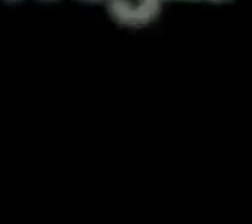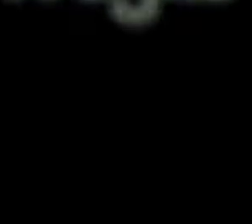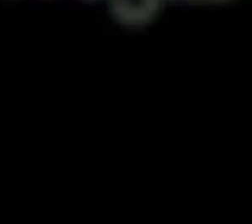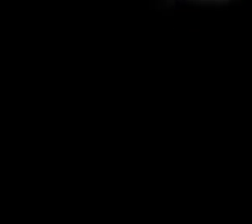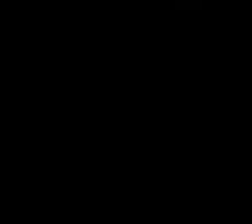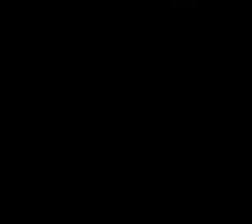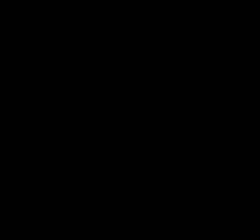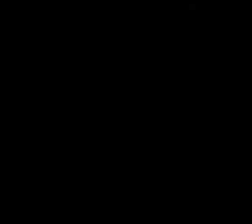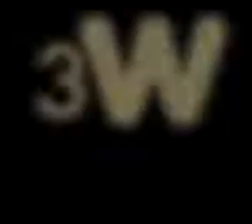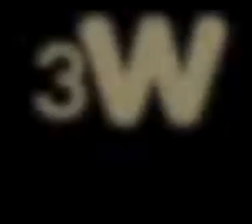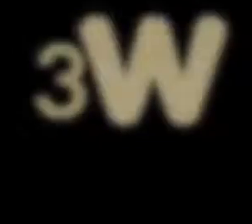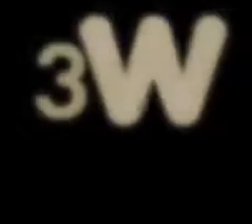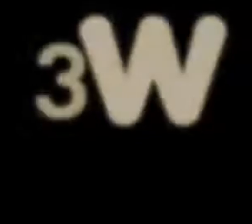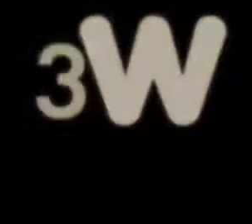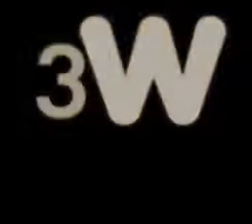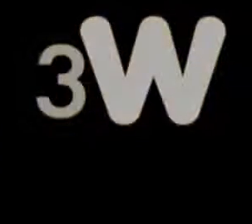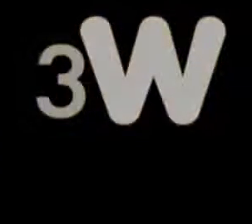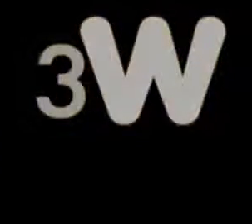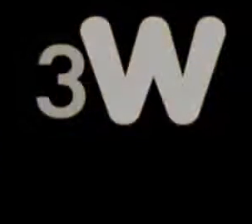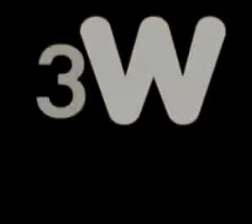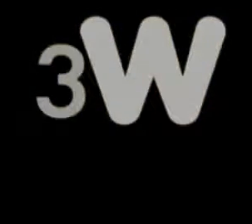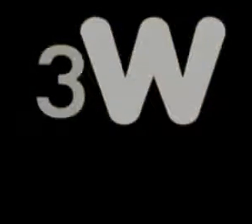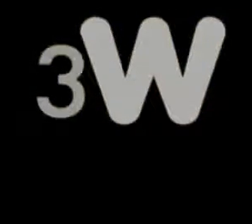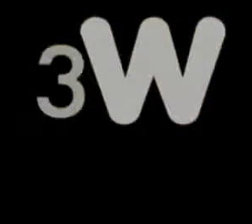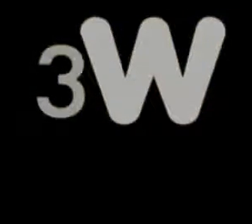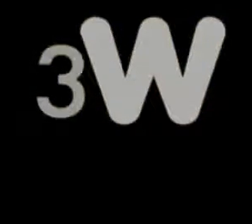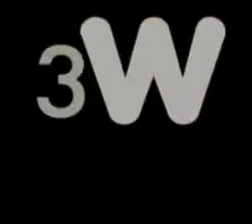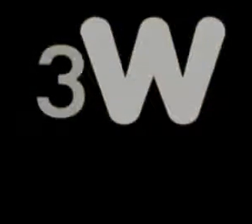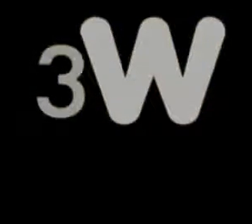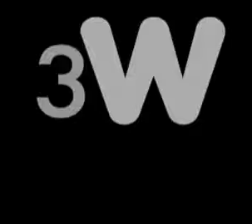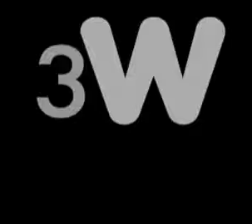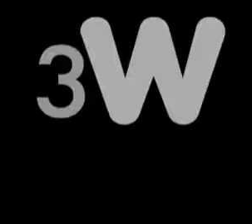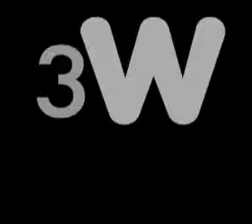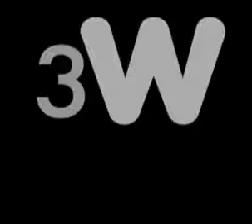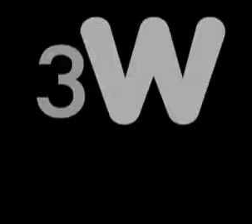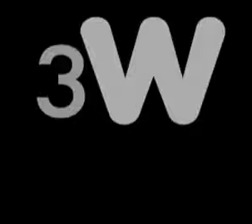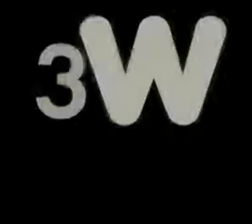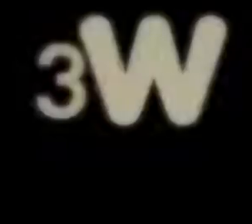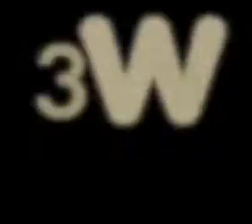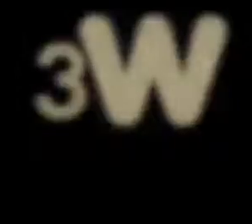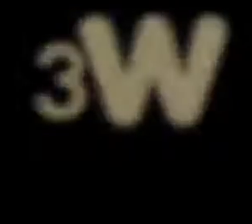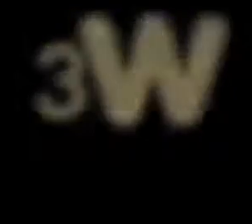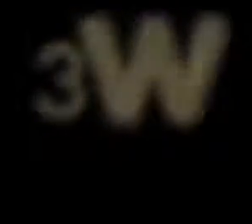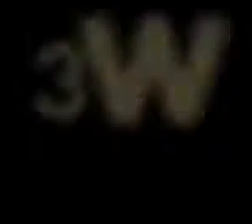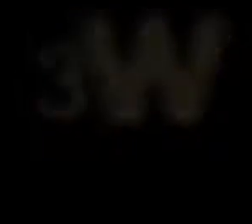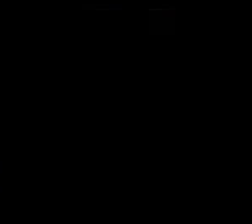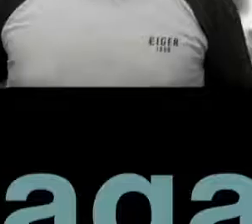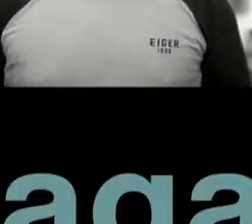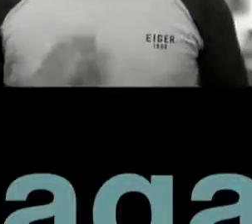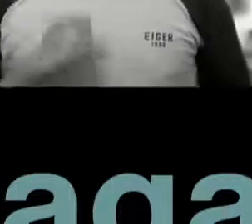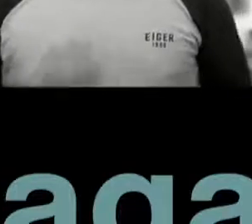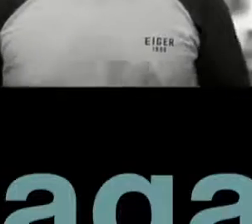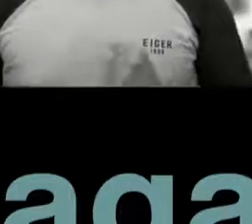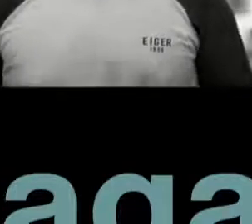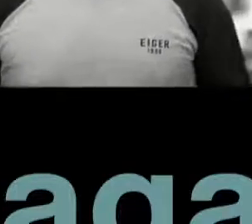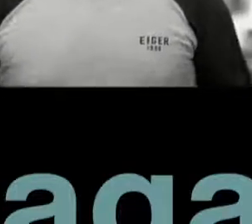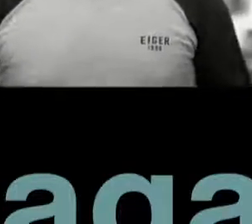sehari-hari dengan tiga wajib wajib Iman wajib amalan wajib imut